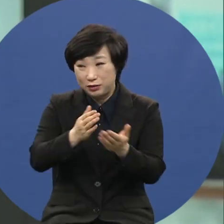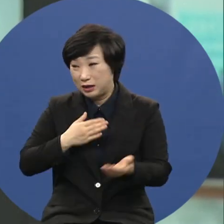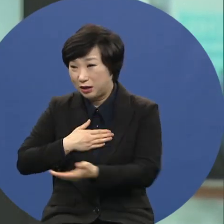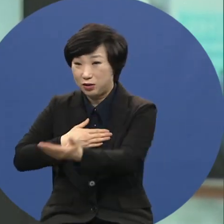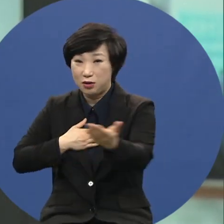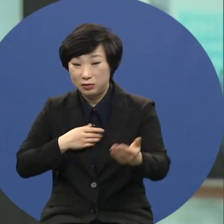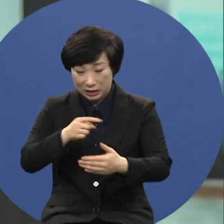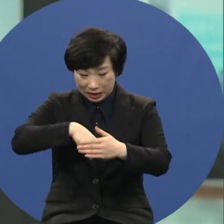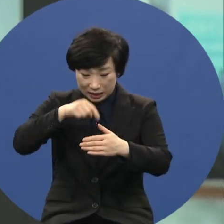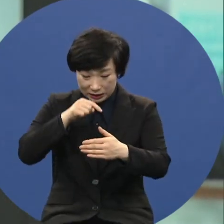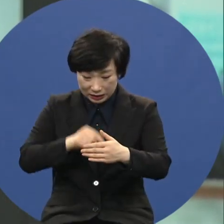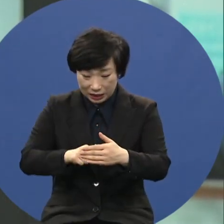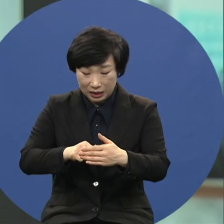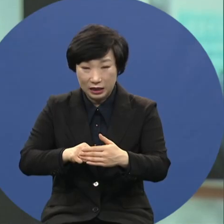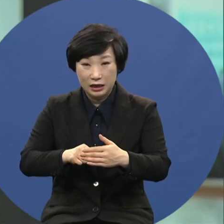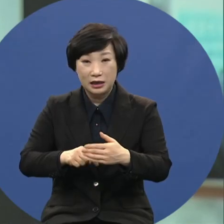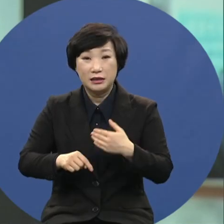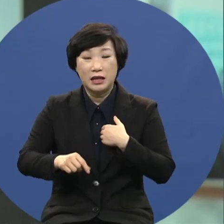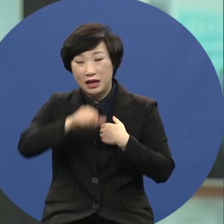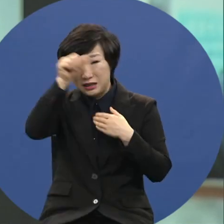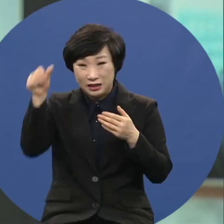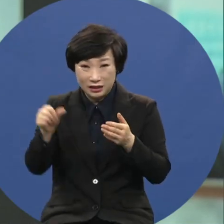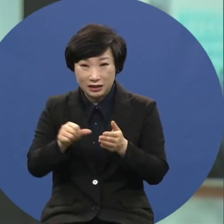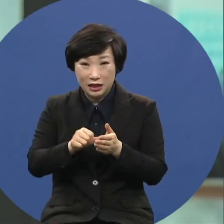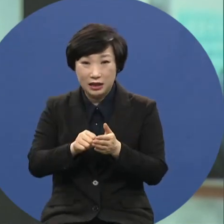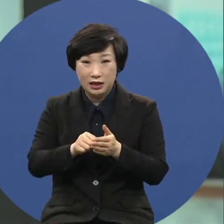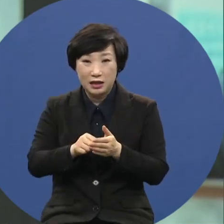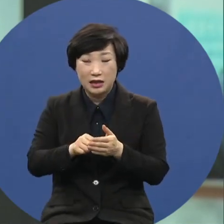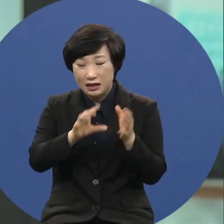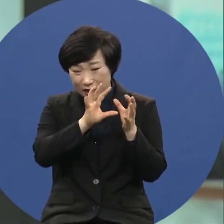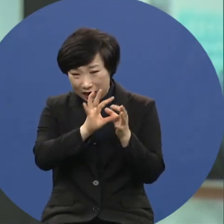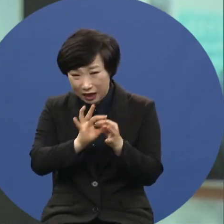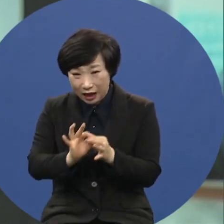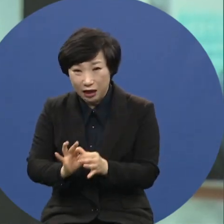속에 내 인생을 계속